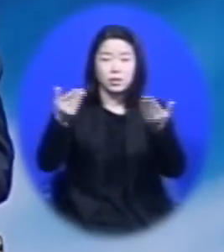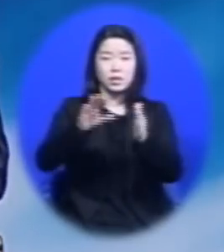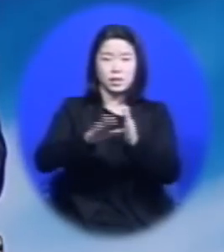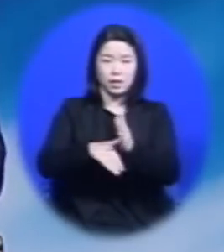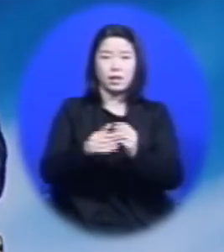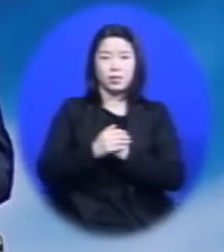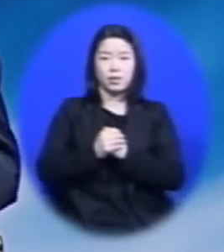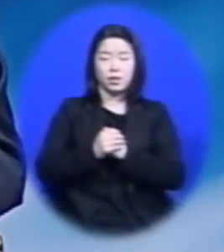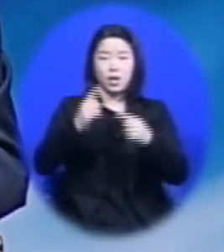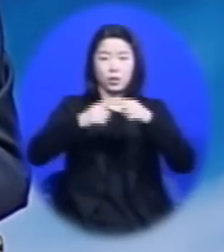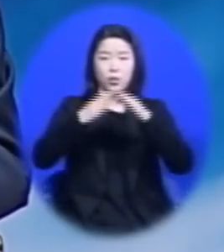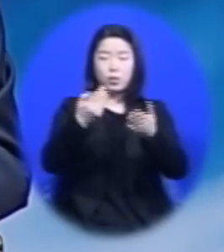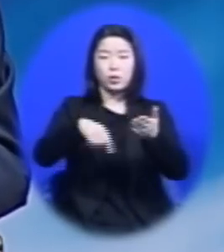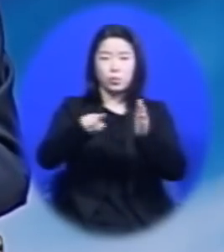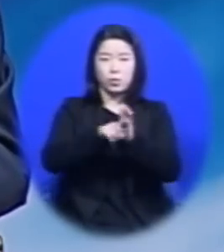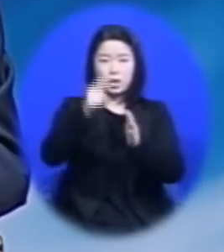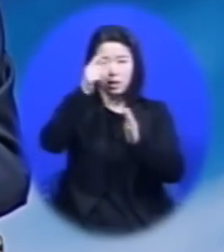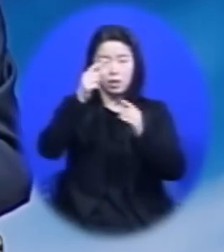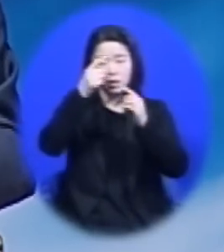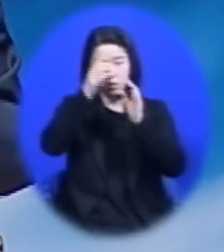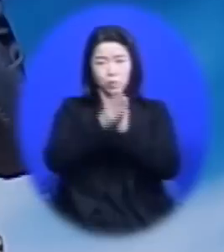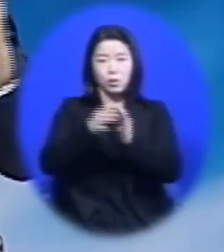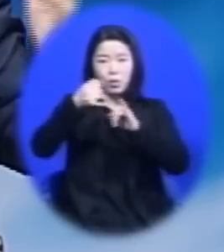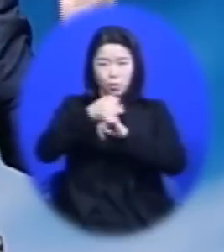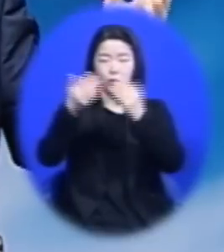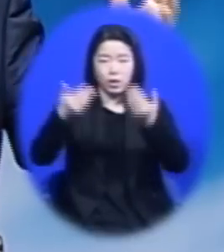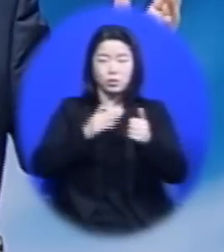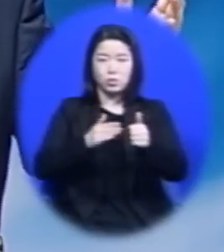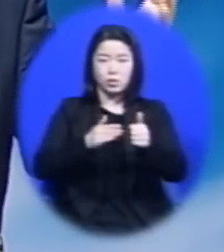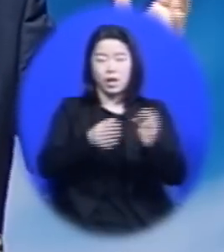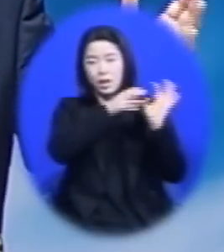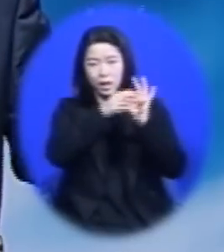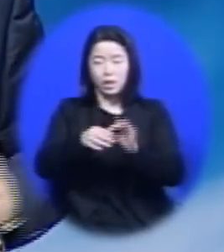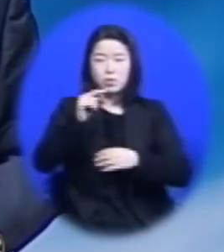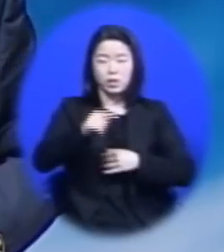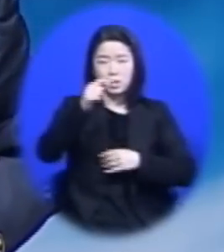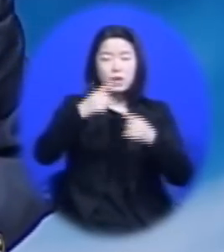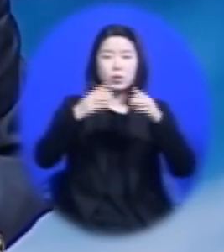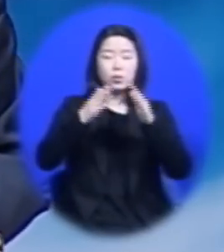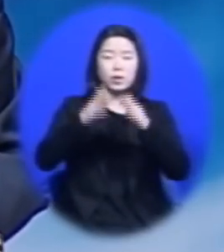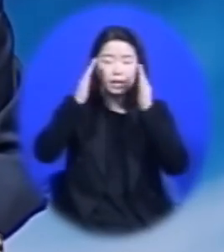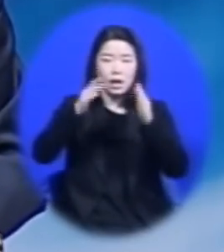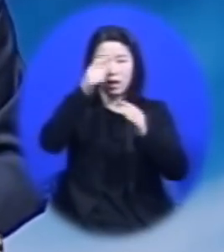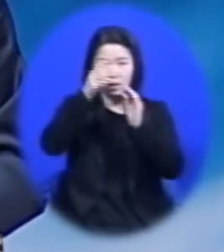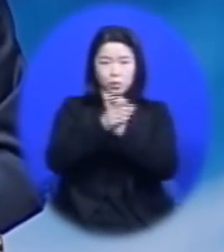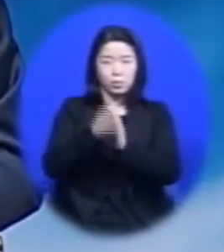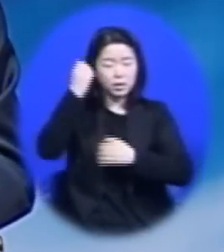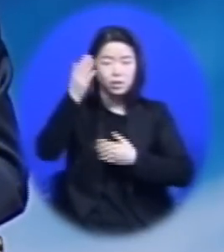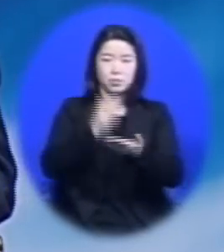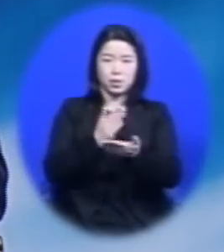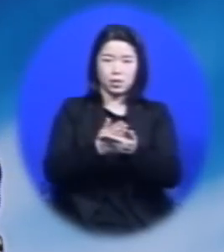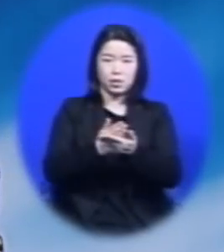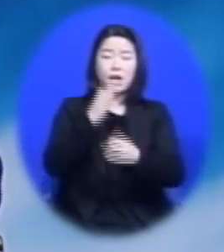때 교회를 위한 기도를 꼭 해 주세요 그리고 계속이 교회를 위한 기도를 잊어버리지 말아 주세요